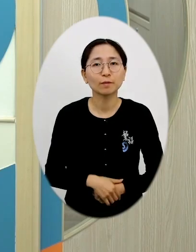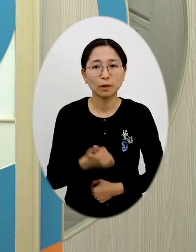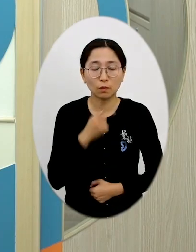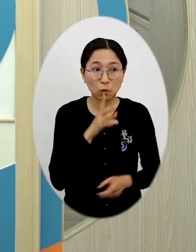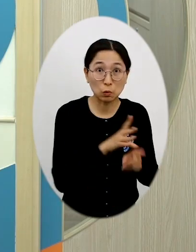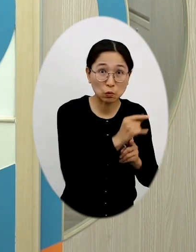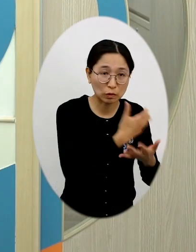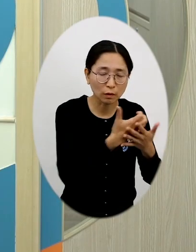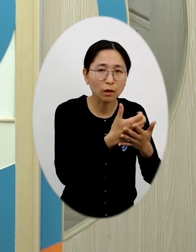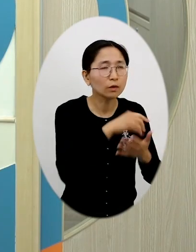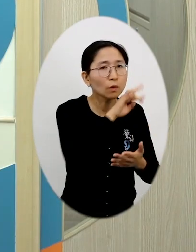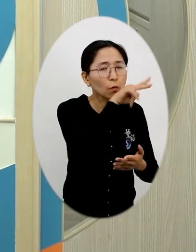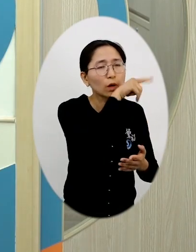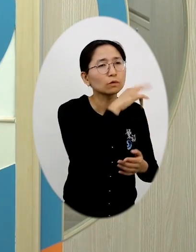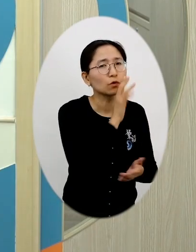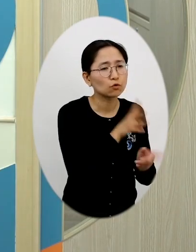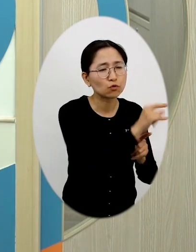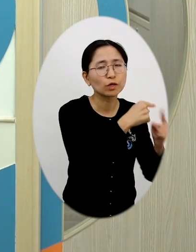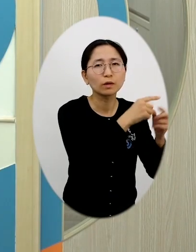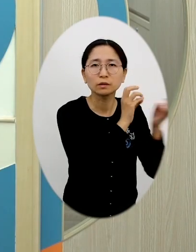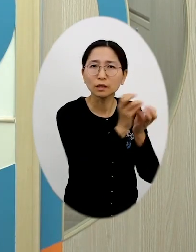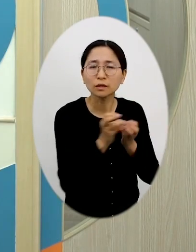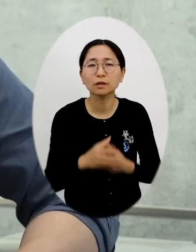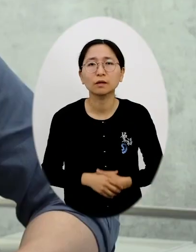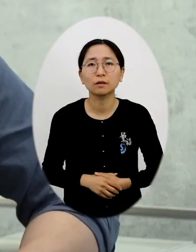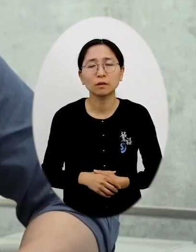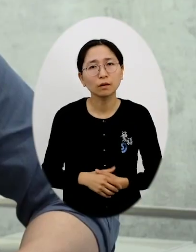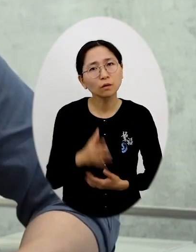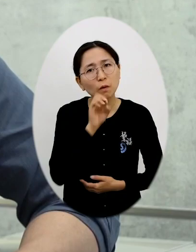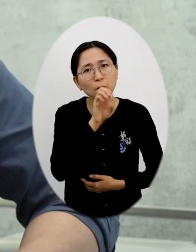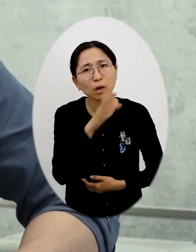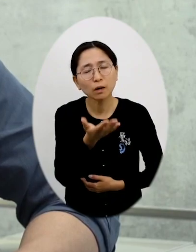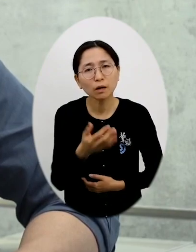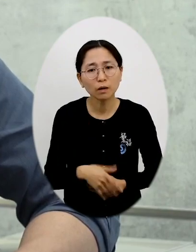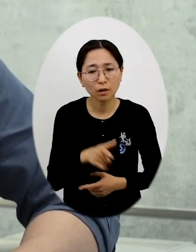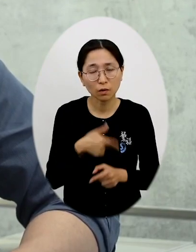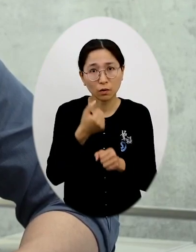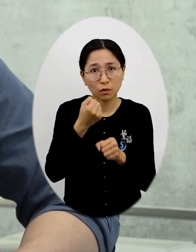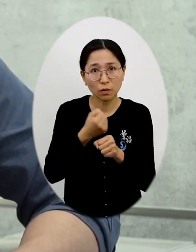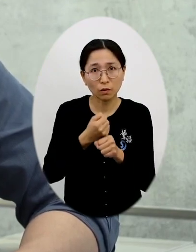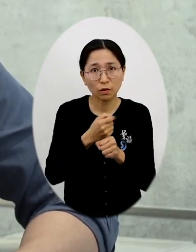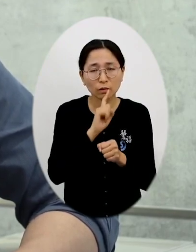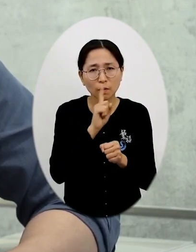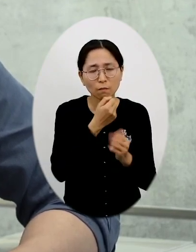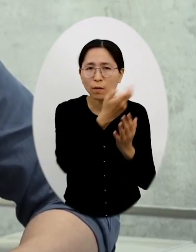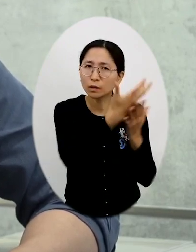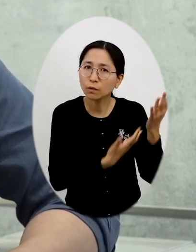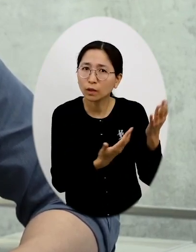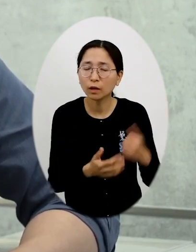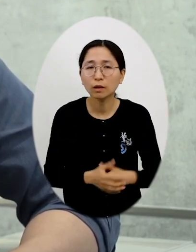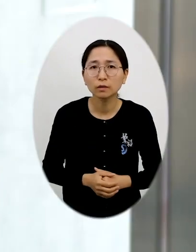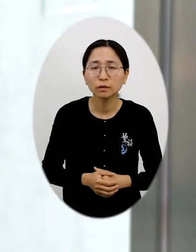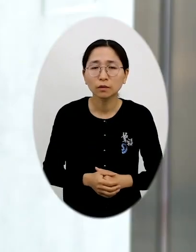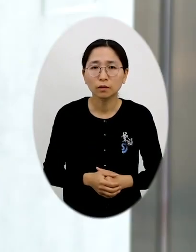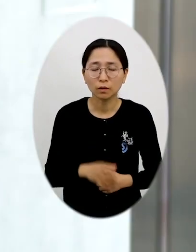但如果去到專業嗰啲咧，就真係要事前要請教翻啲專業人士啦。 Rachel， 想問一下你啦，呢一行咧有啲咩入行門檻